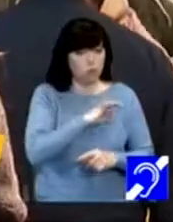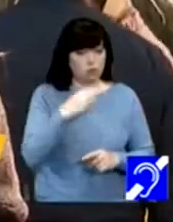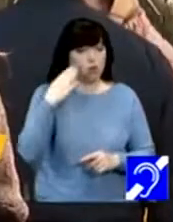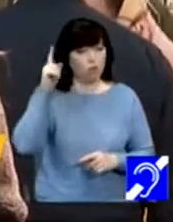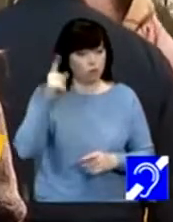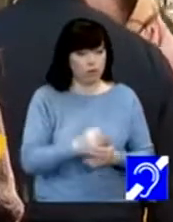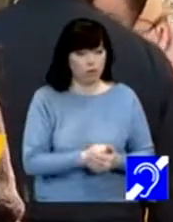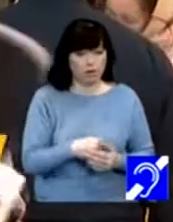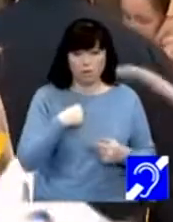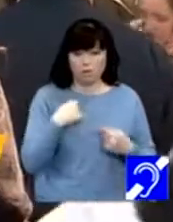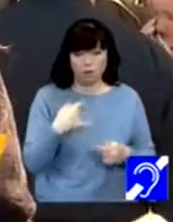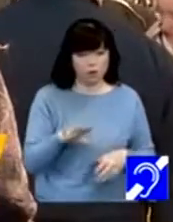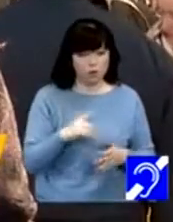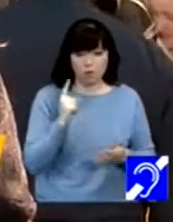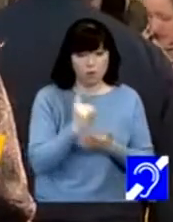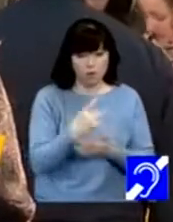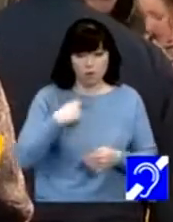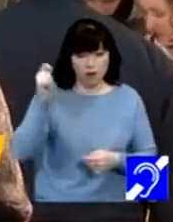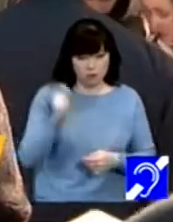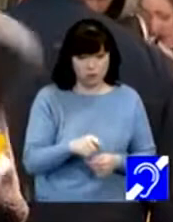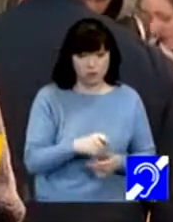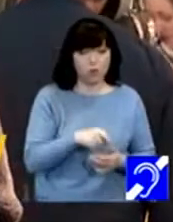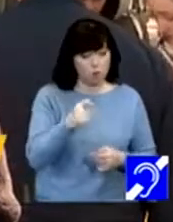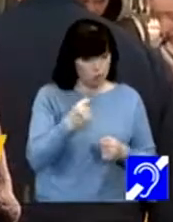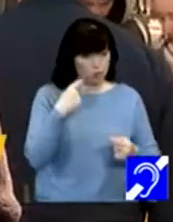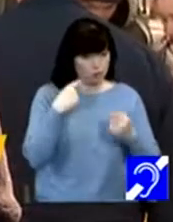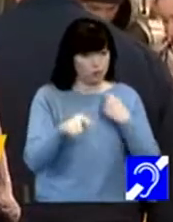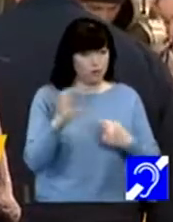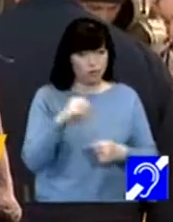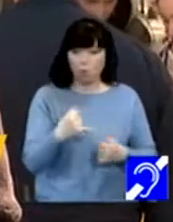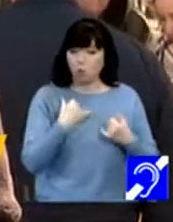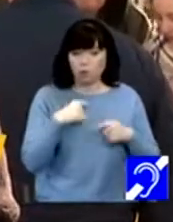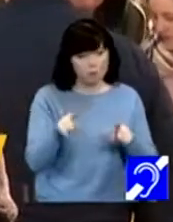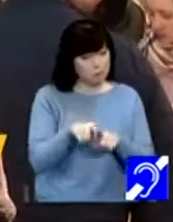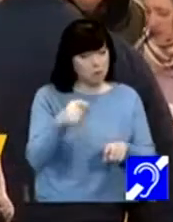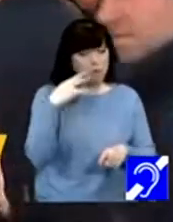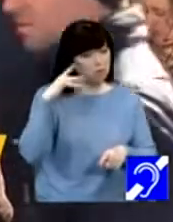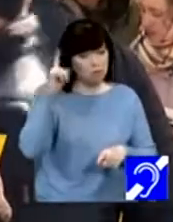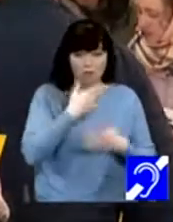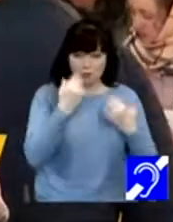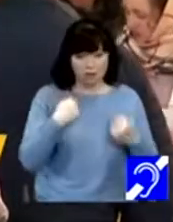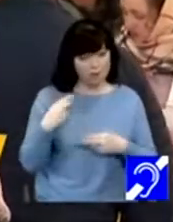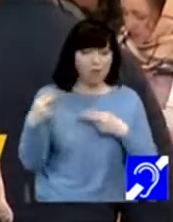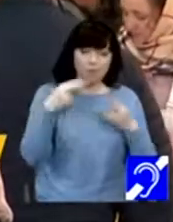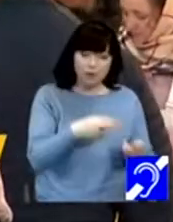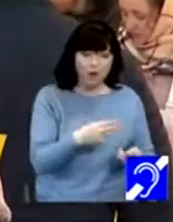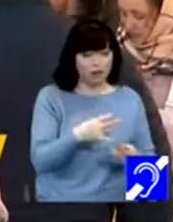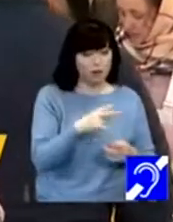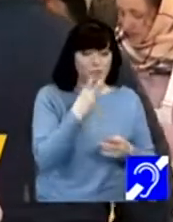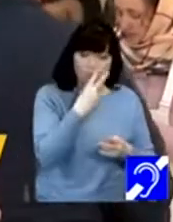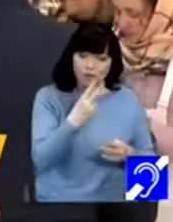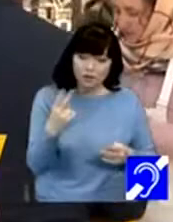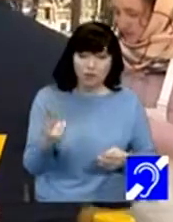E prima oară când venim aici. E ceva diferit de ceea ce este în România. La noi nu prea vezi chestii de genul și am venit să vedem cât mai mulți producători